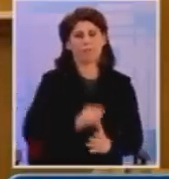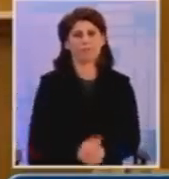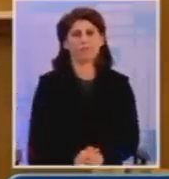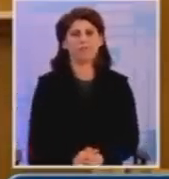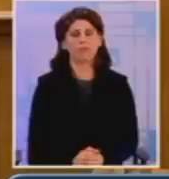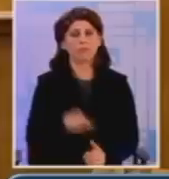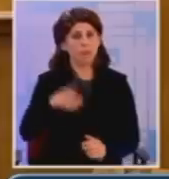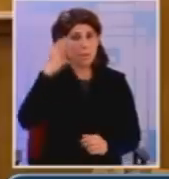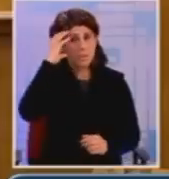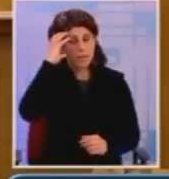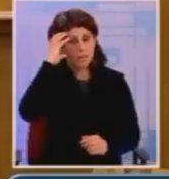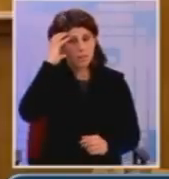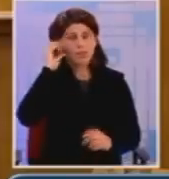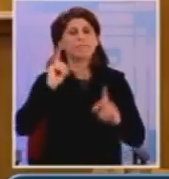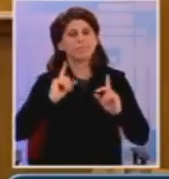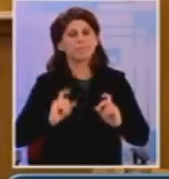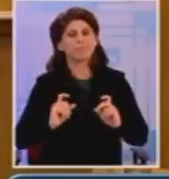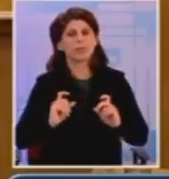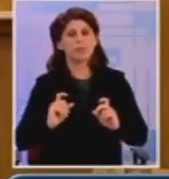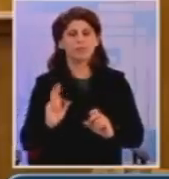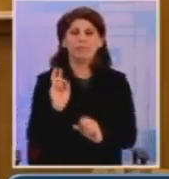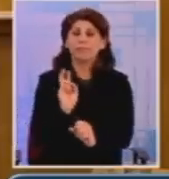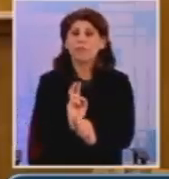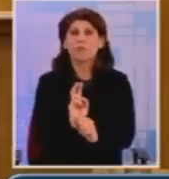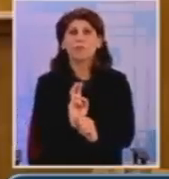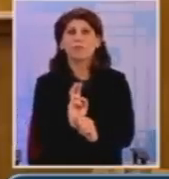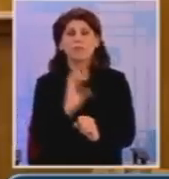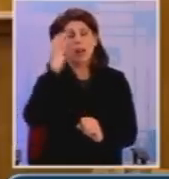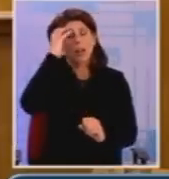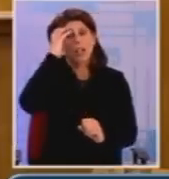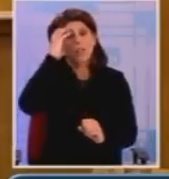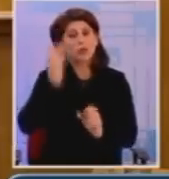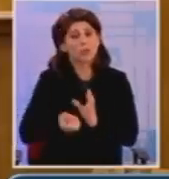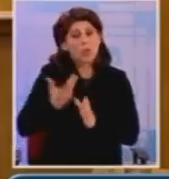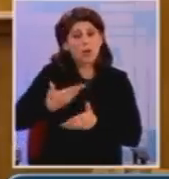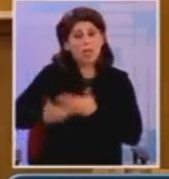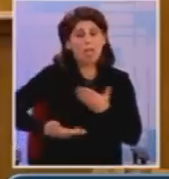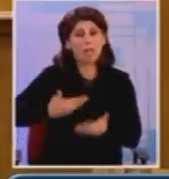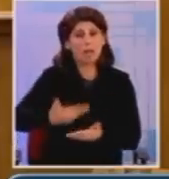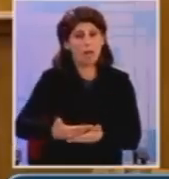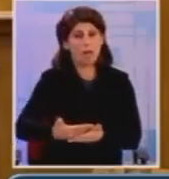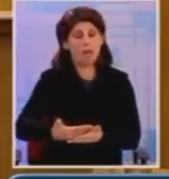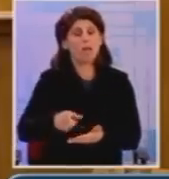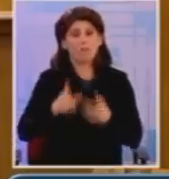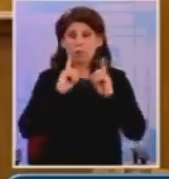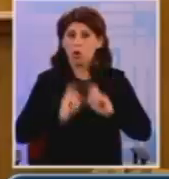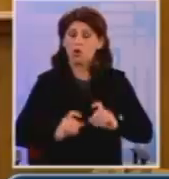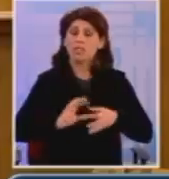οι μνήμες αυτές οφείλουν να διατηρηθούν στις νεότερες γενιές. Έχουμε χρέος